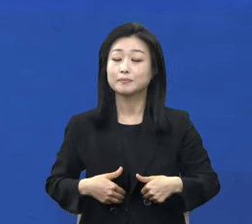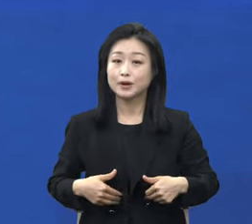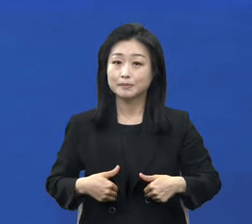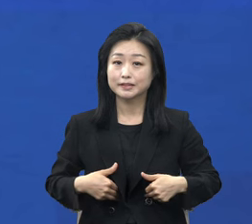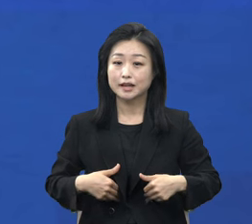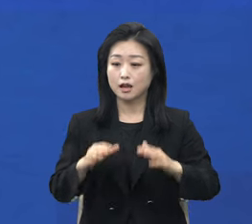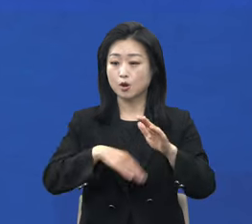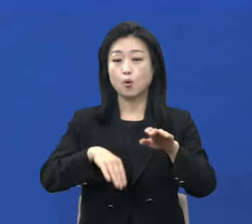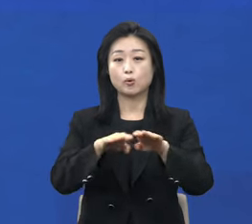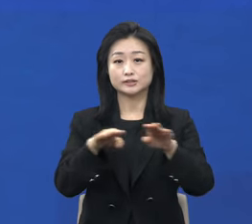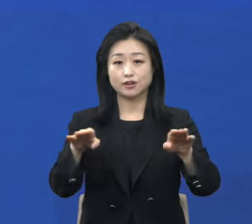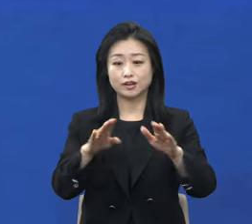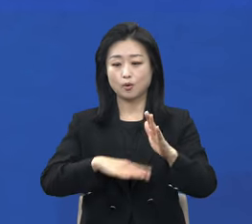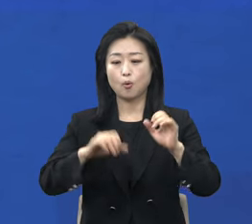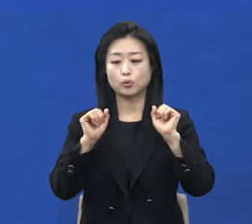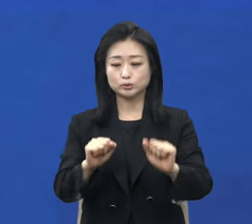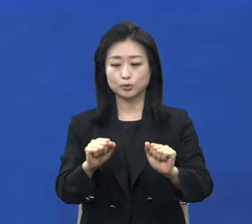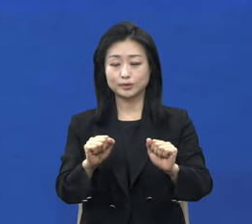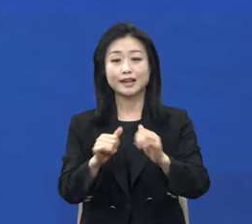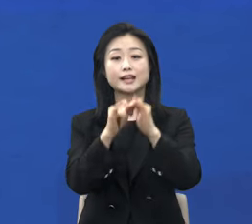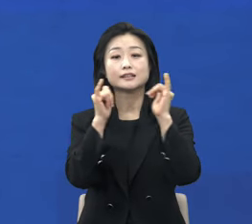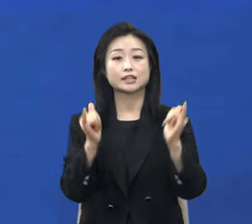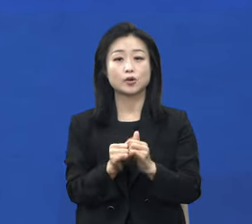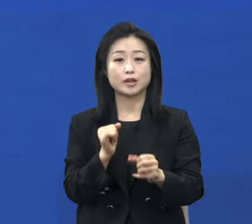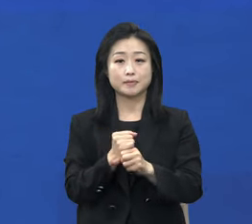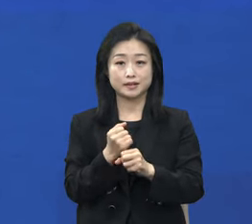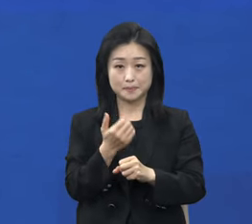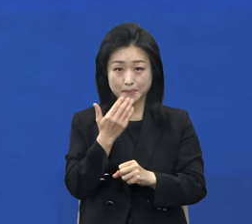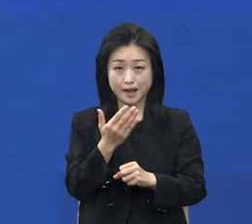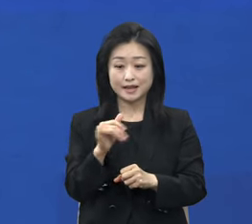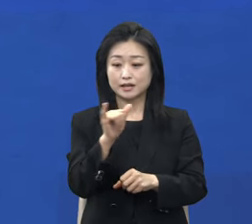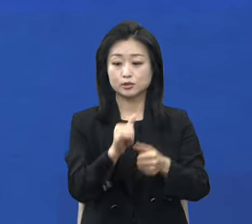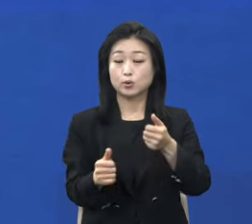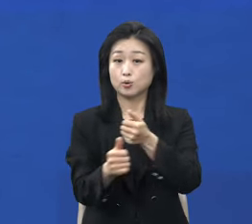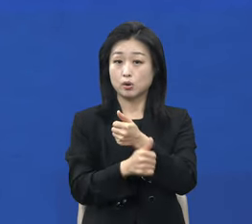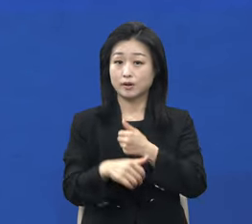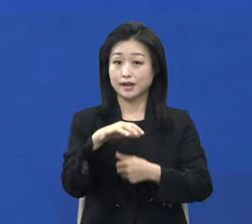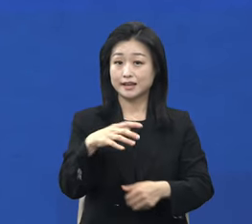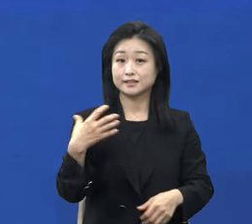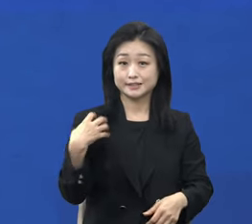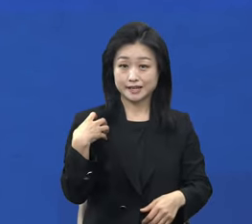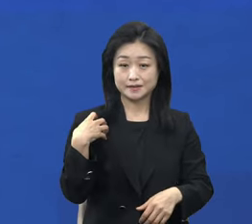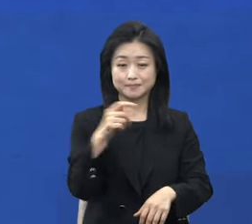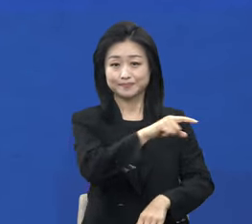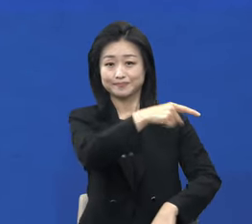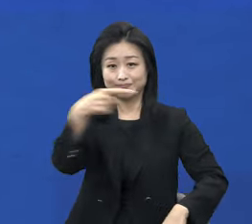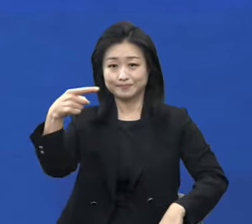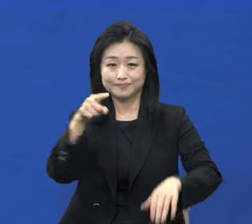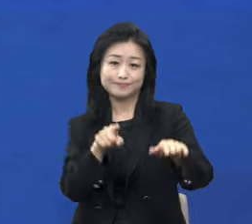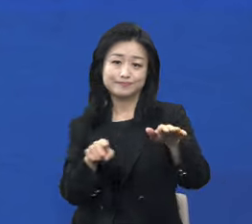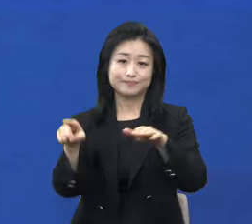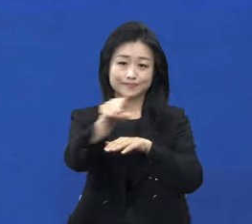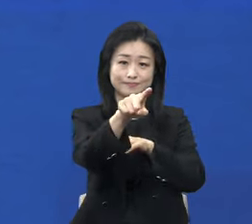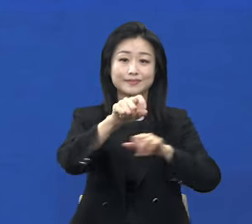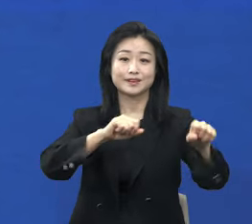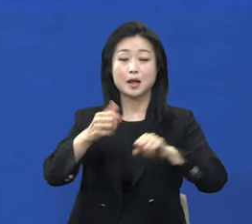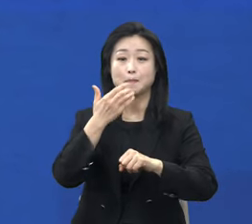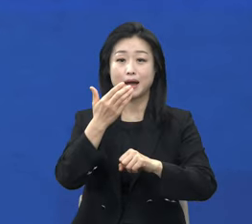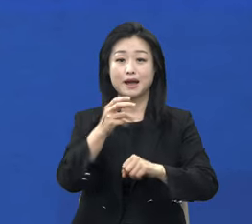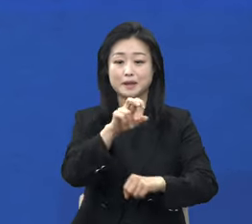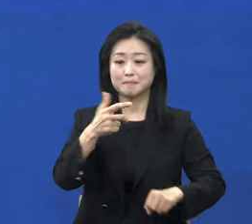공존의 사회가 될수 있도록 을지로위원회가 그 민생의 최일선에 서겠다는 말씀을 드립니다.